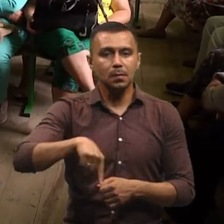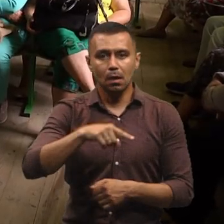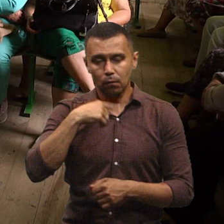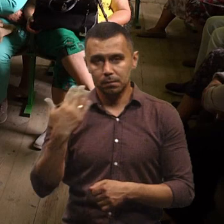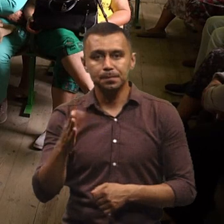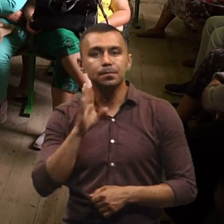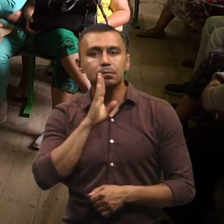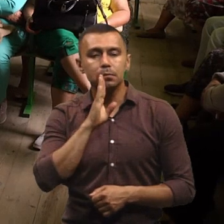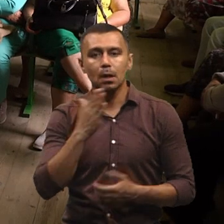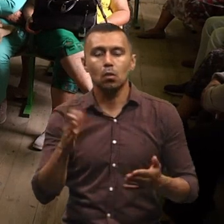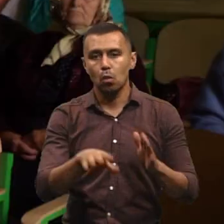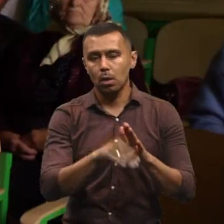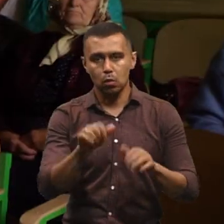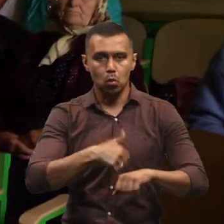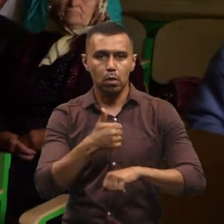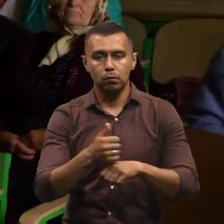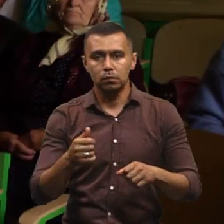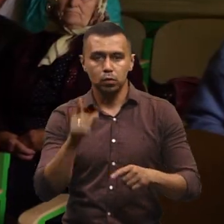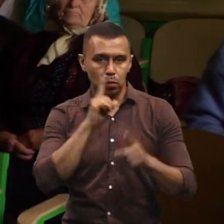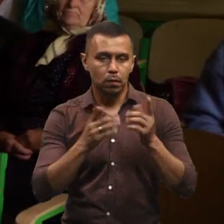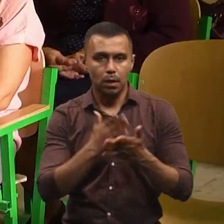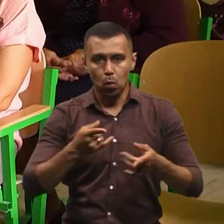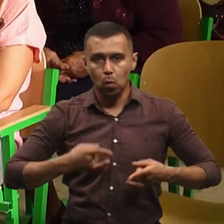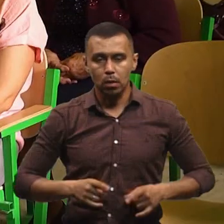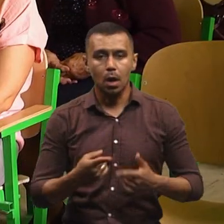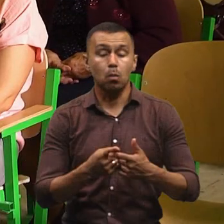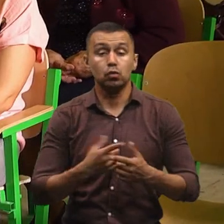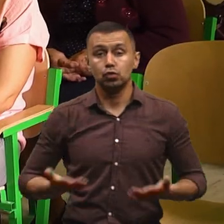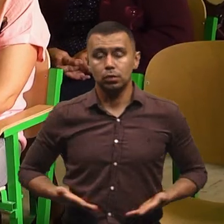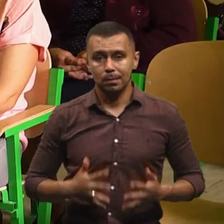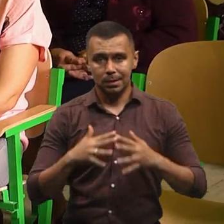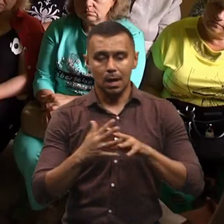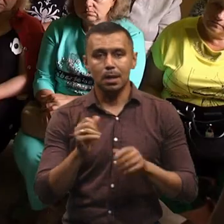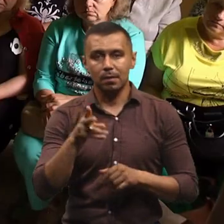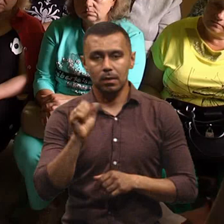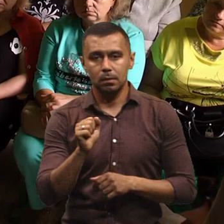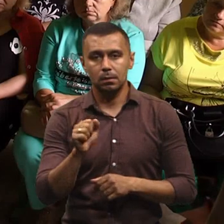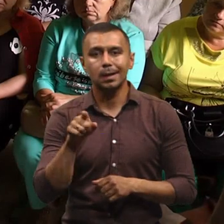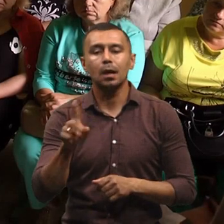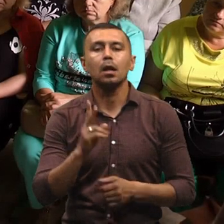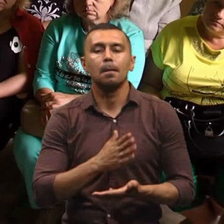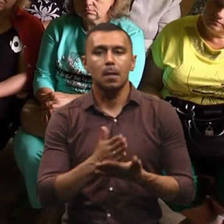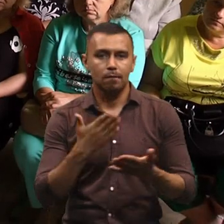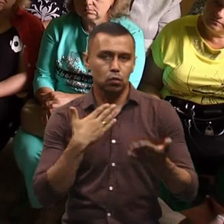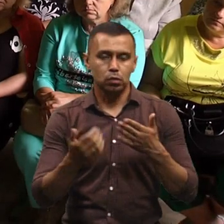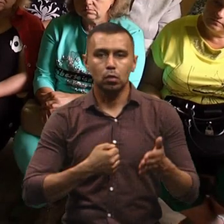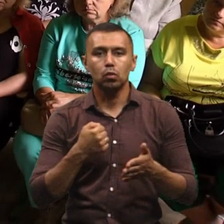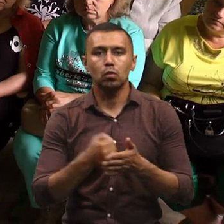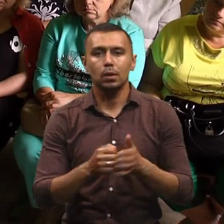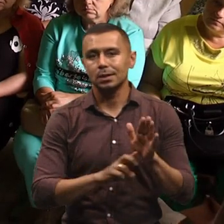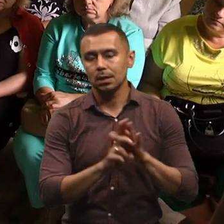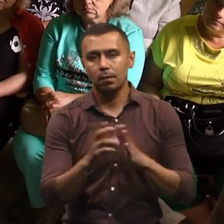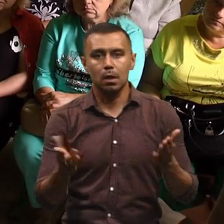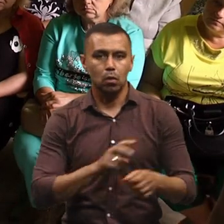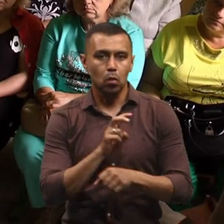Ніни Трембовецької як обрали головою зборів є уродженцями або жителями села Адамівка ті які мають відношення до церкви